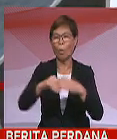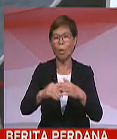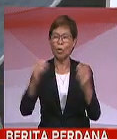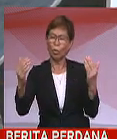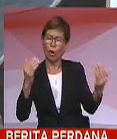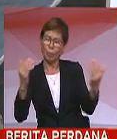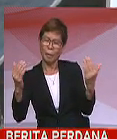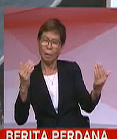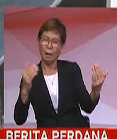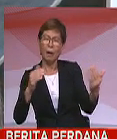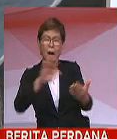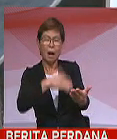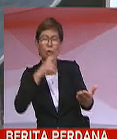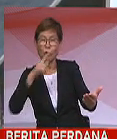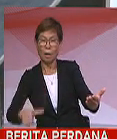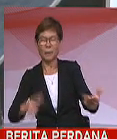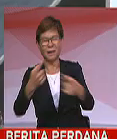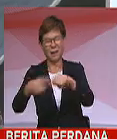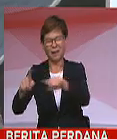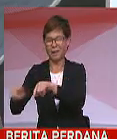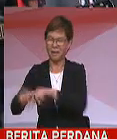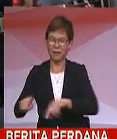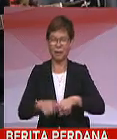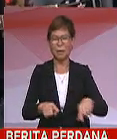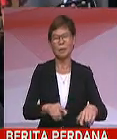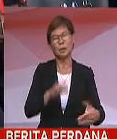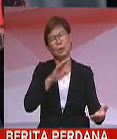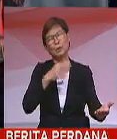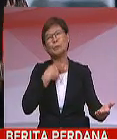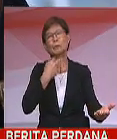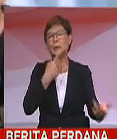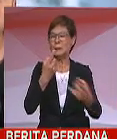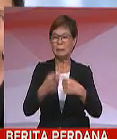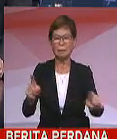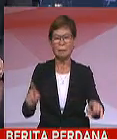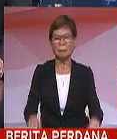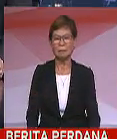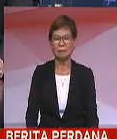dengan lagu-lagu lama, lainlah, sangat berbeza, vibe dia sangat lain. Tapi